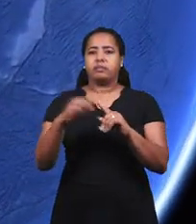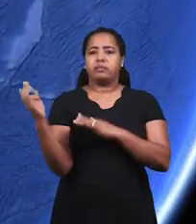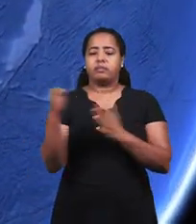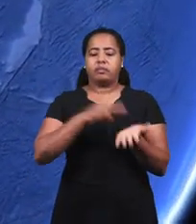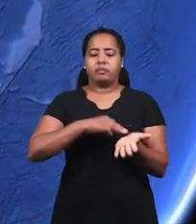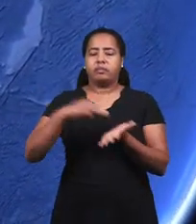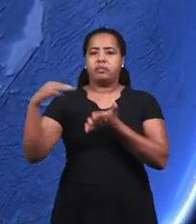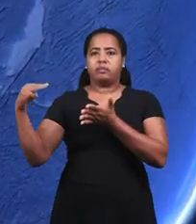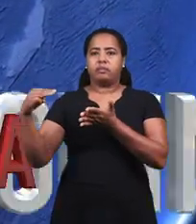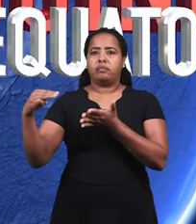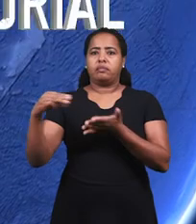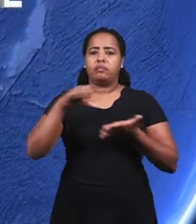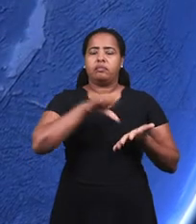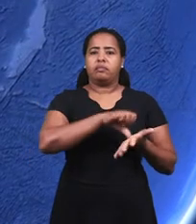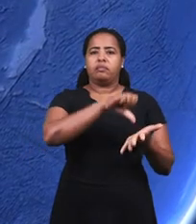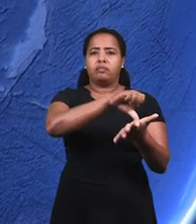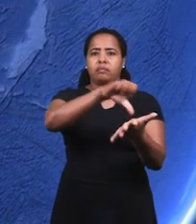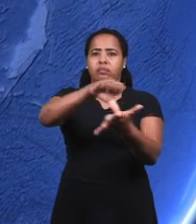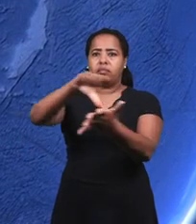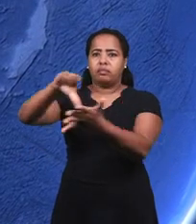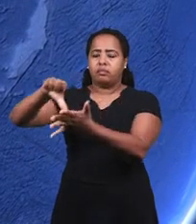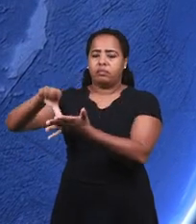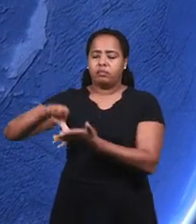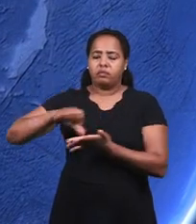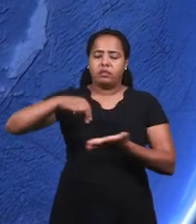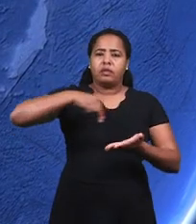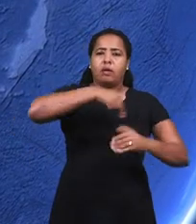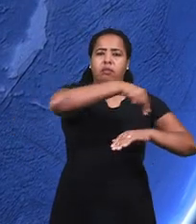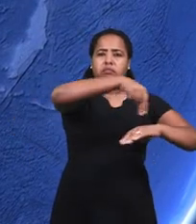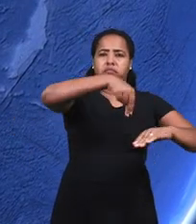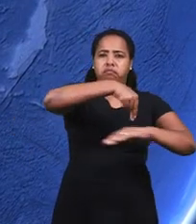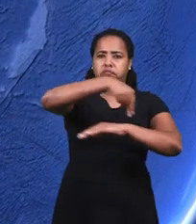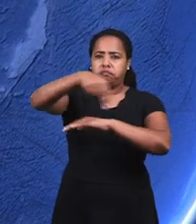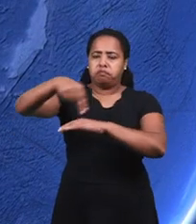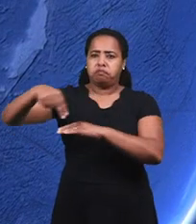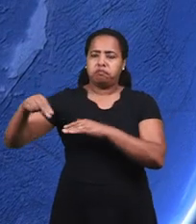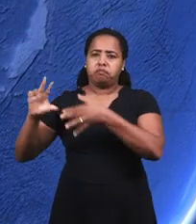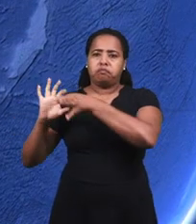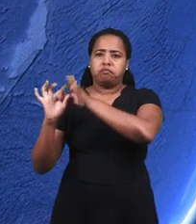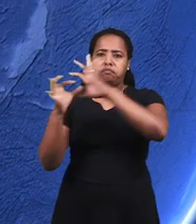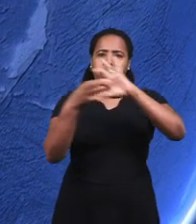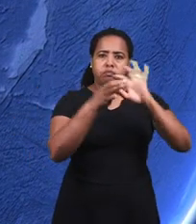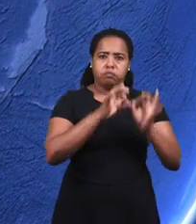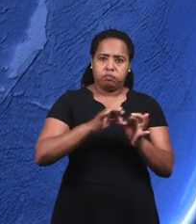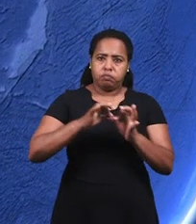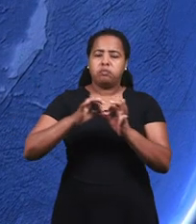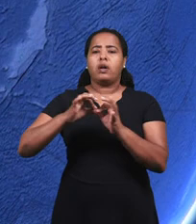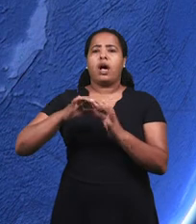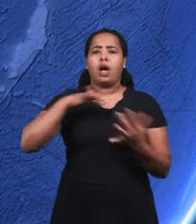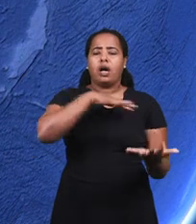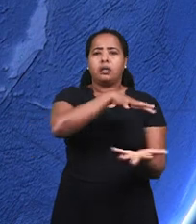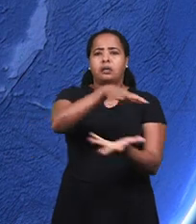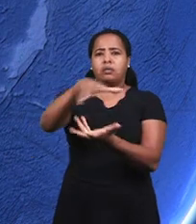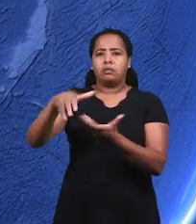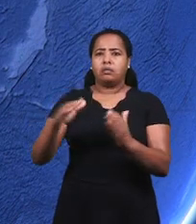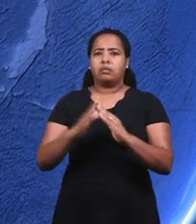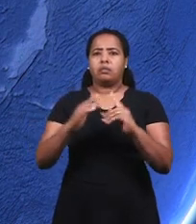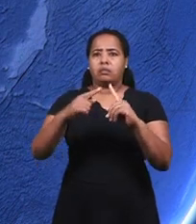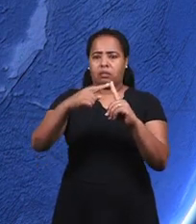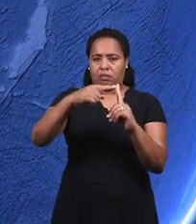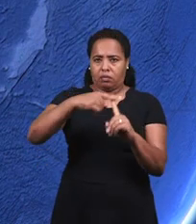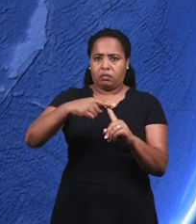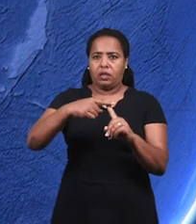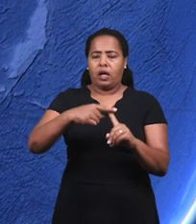L'Église chrétienne Maranatha est présente dans des nations dans tous les continents de la planète. Église des pays dans les 3